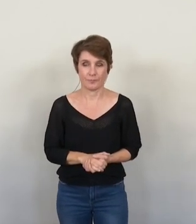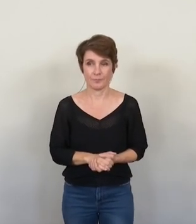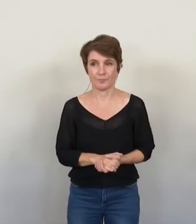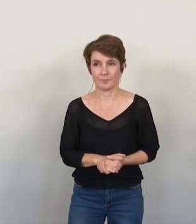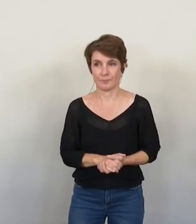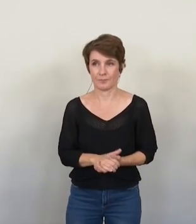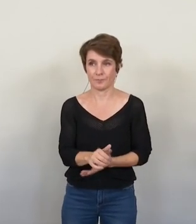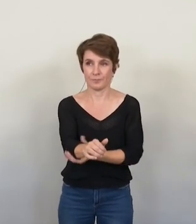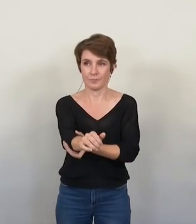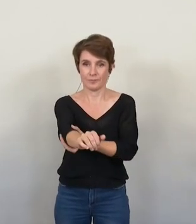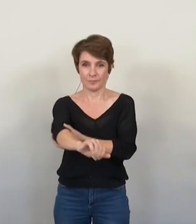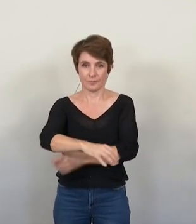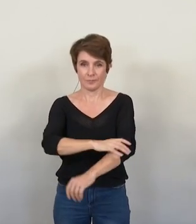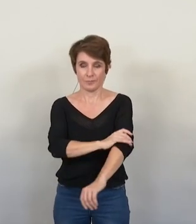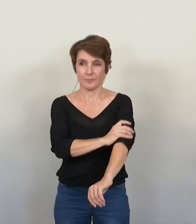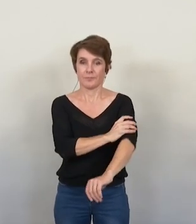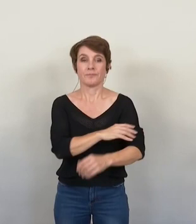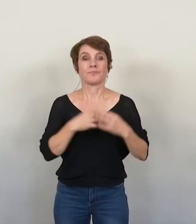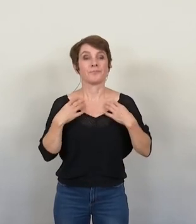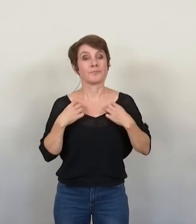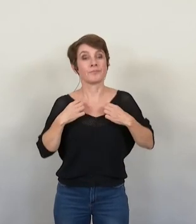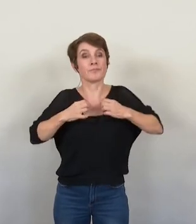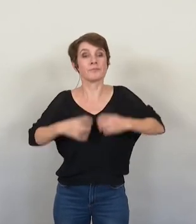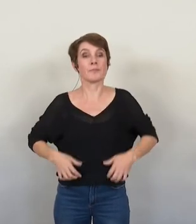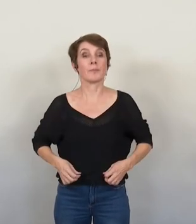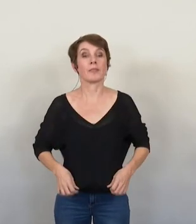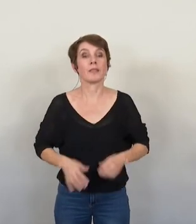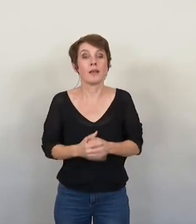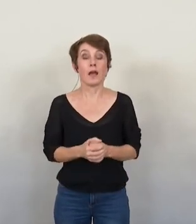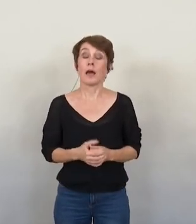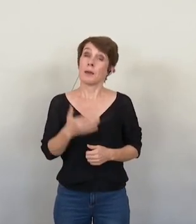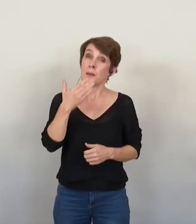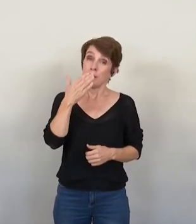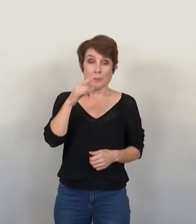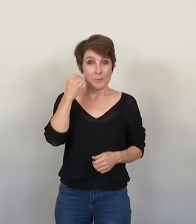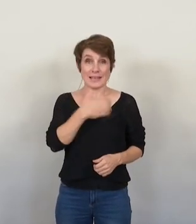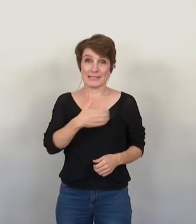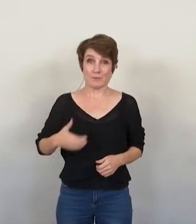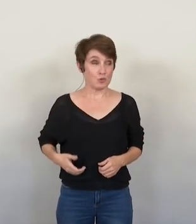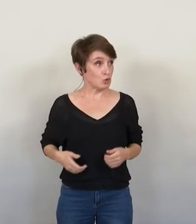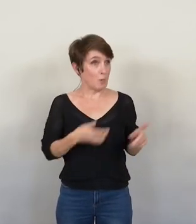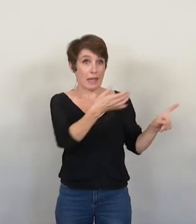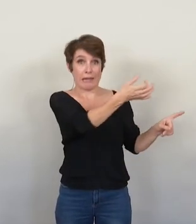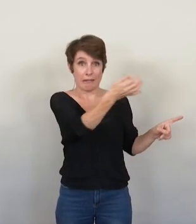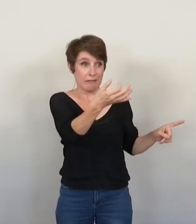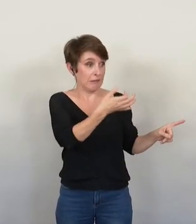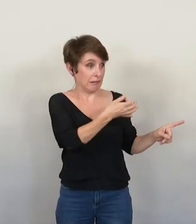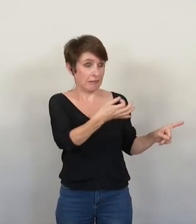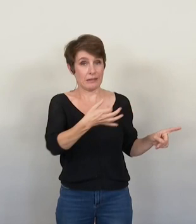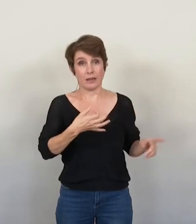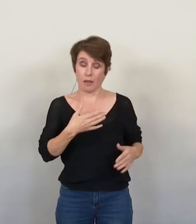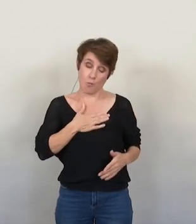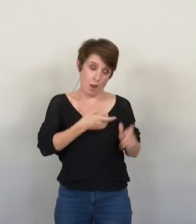enchaîner voilà merci merci Monsieur le Maire écoutez après ce qu'on vient d'entendre je vaux être plus